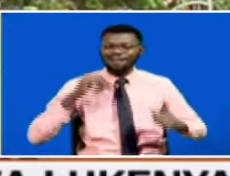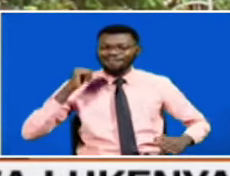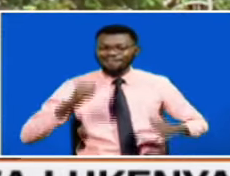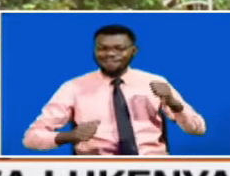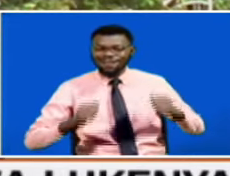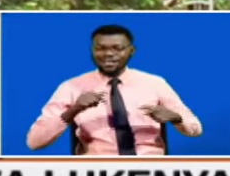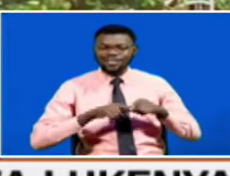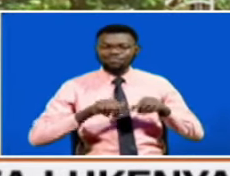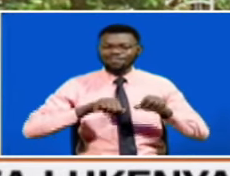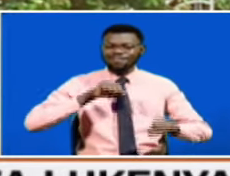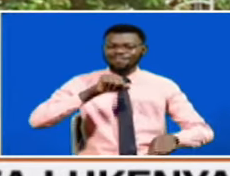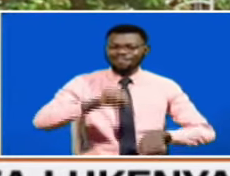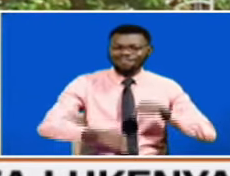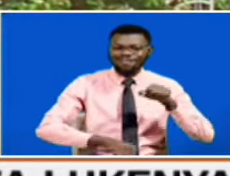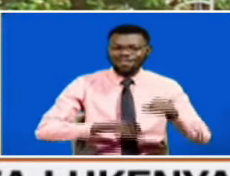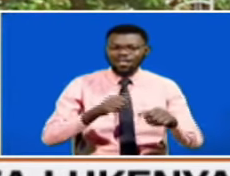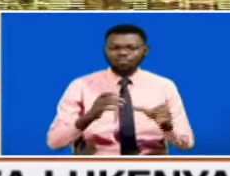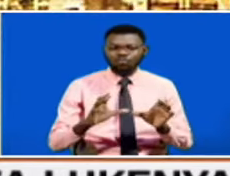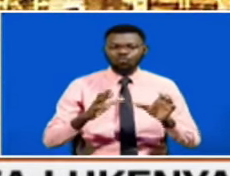to our event in